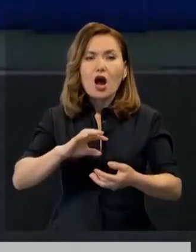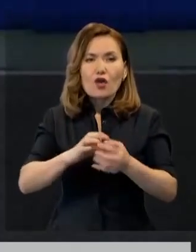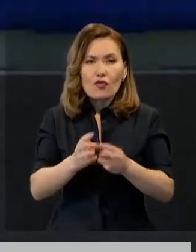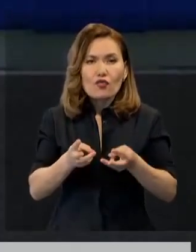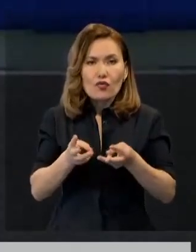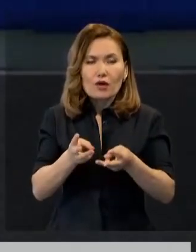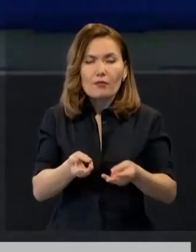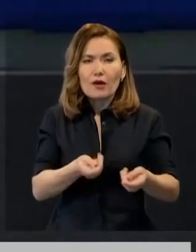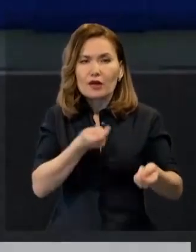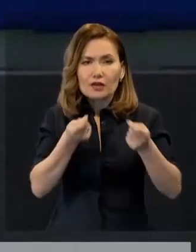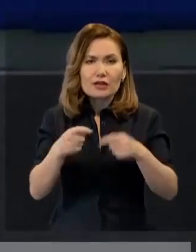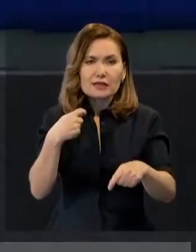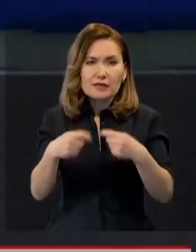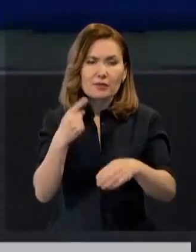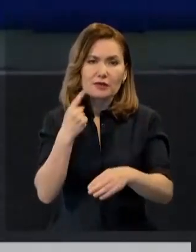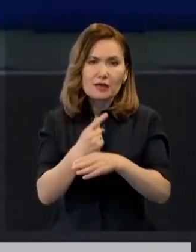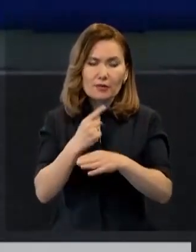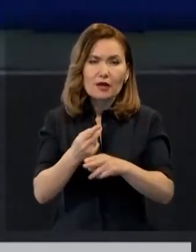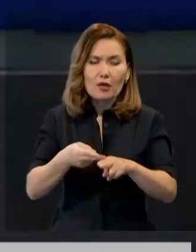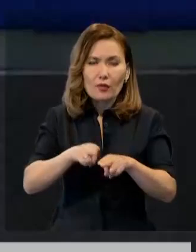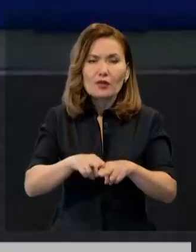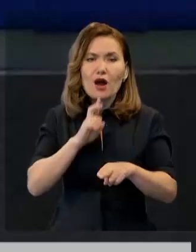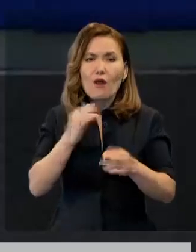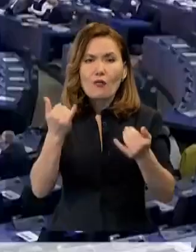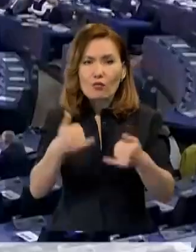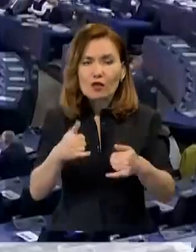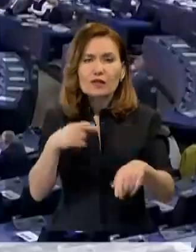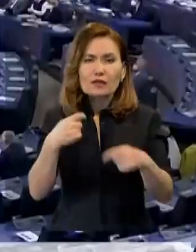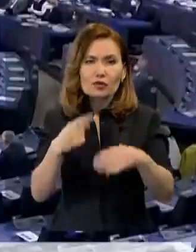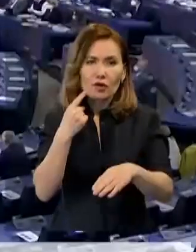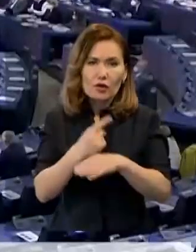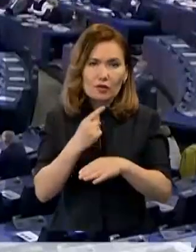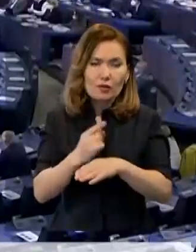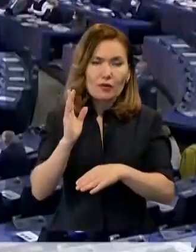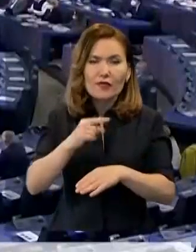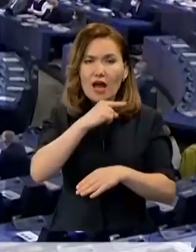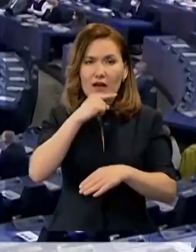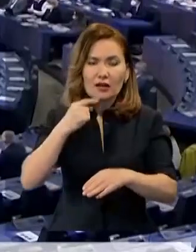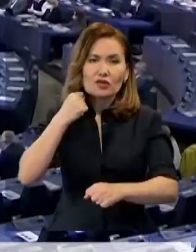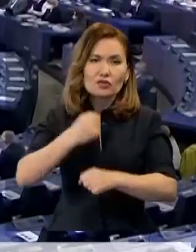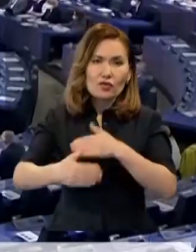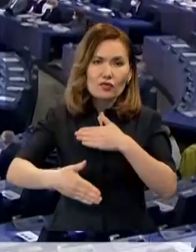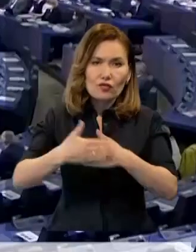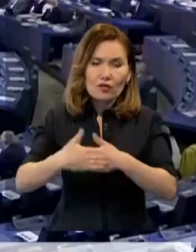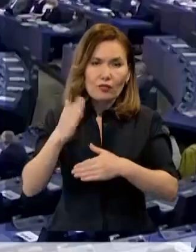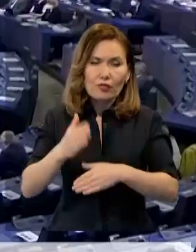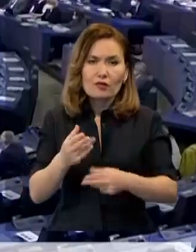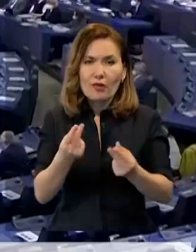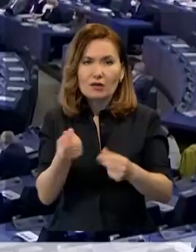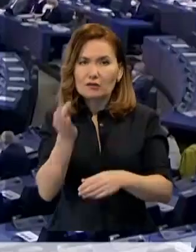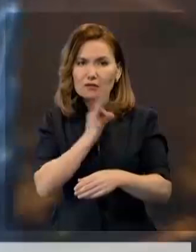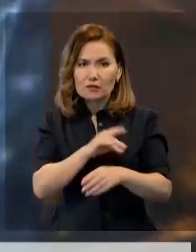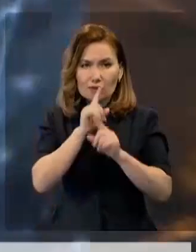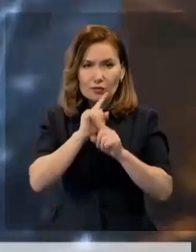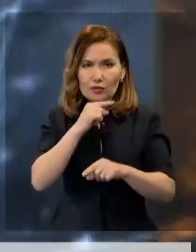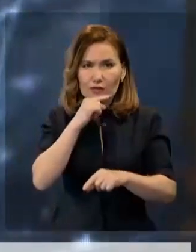тыйым саламыз. Сосын мұнайға қатысты да осындай шектеу қоюға ниеттіміз. Осылайша Ресейді табысынан айыруға болады.